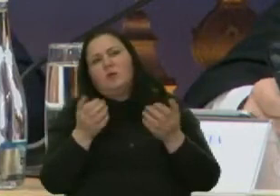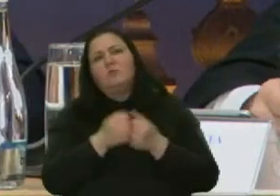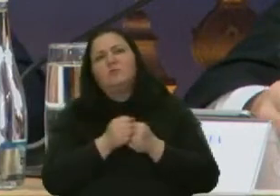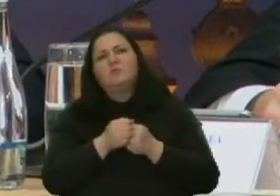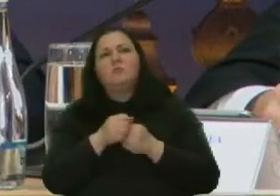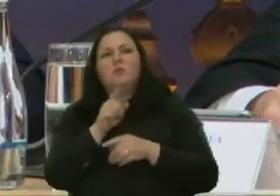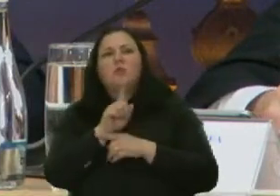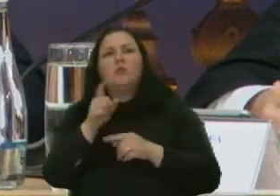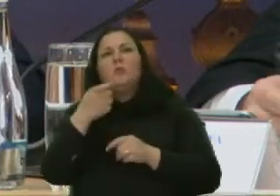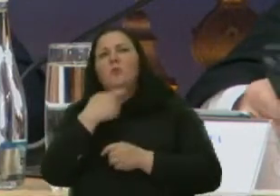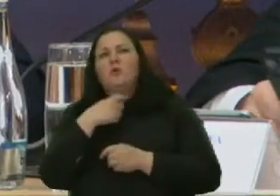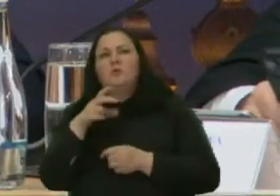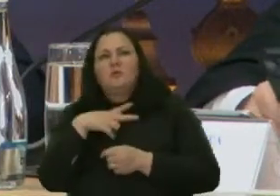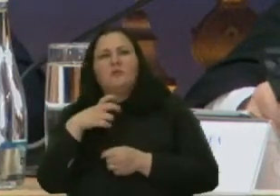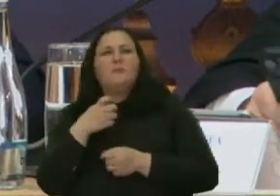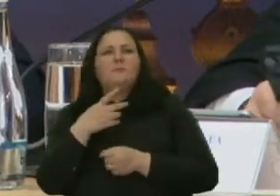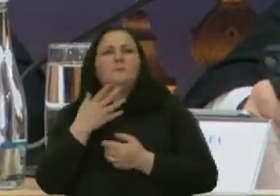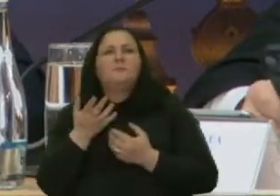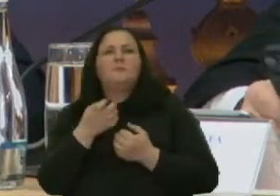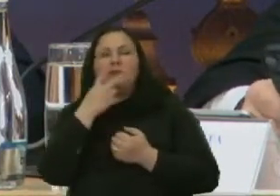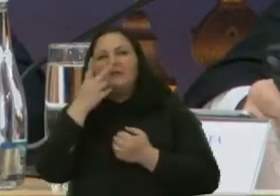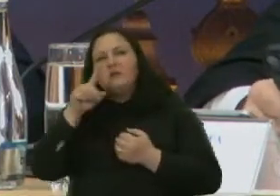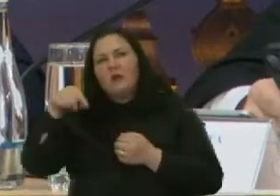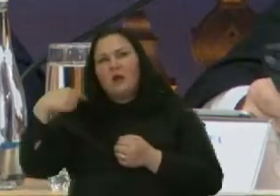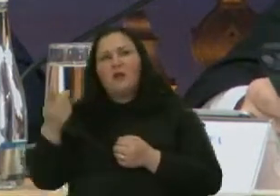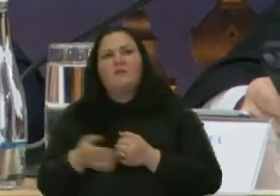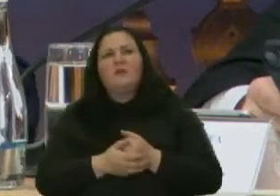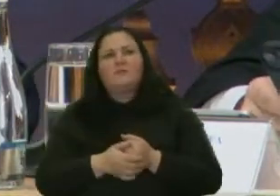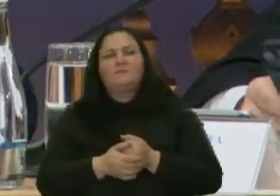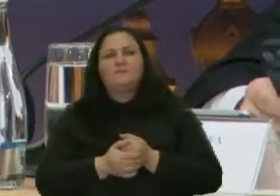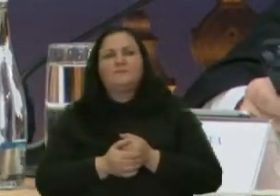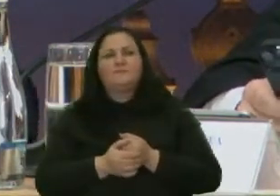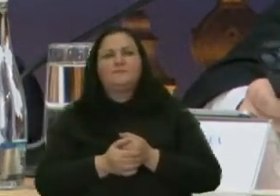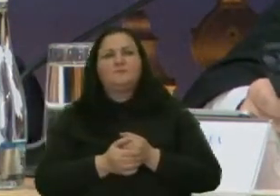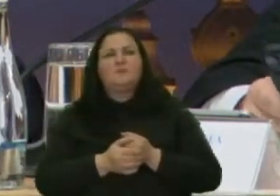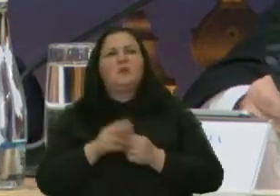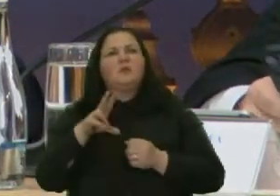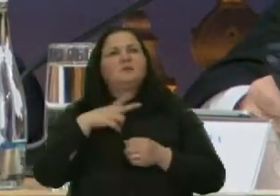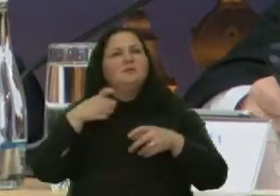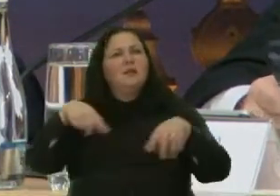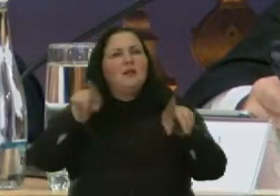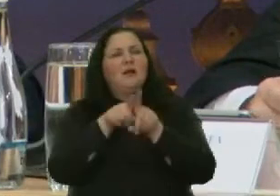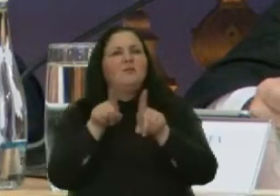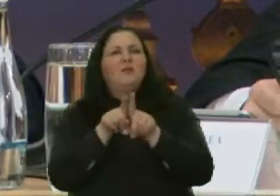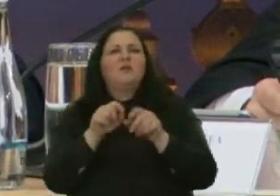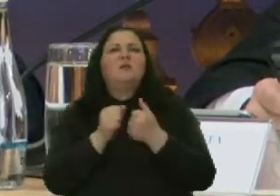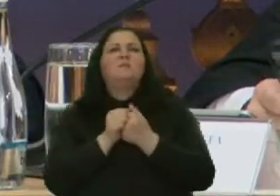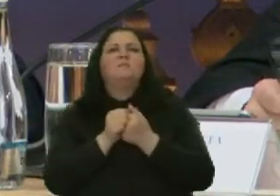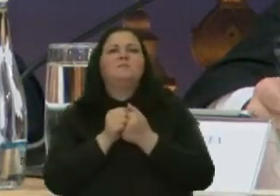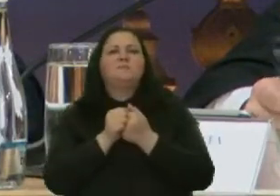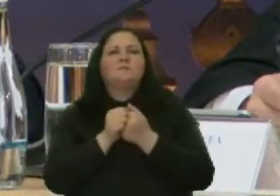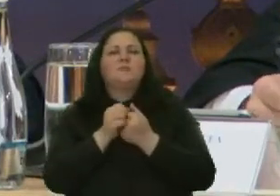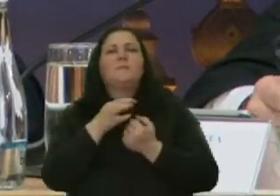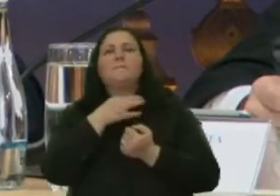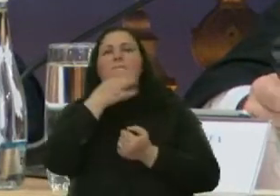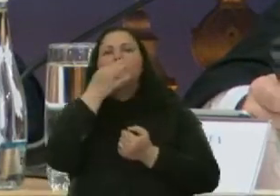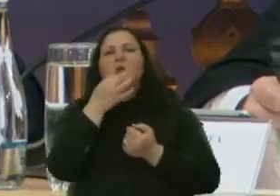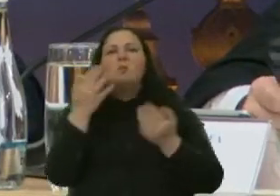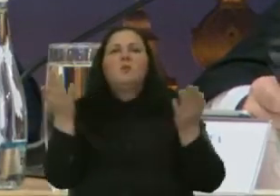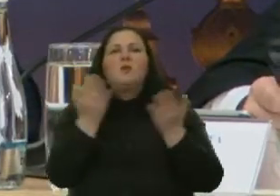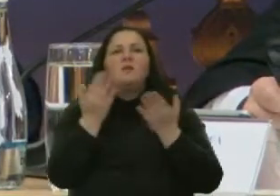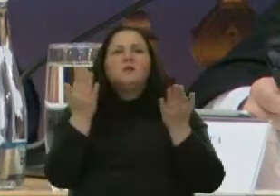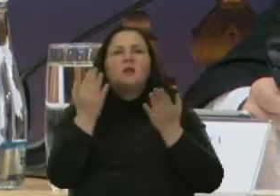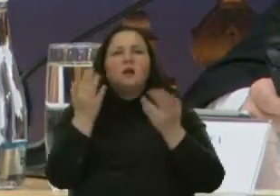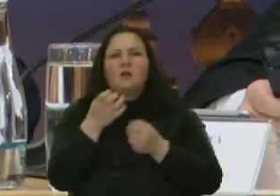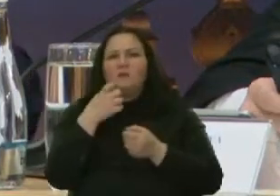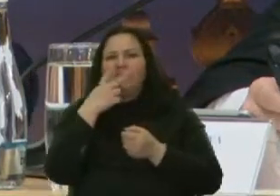lucrurile vor putea fi privite altfel ă sunt de asemenea propuneri care